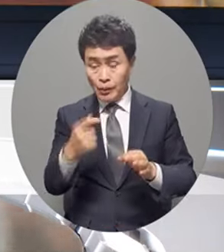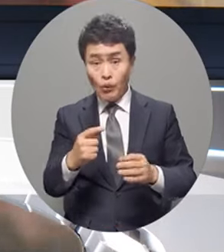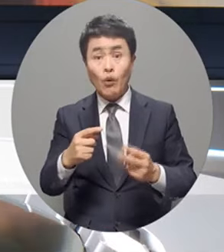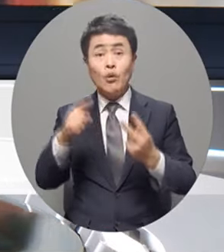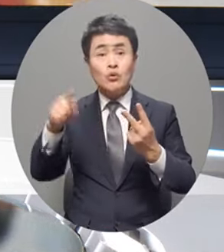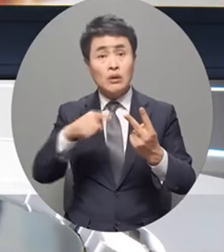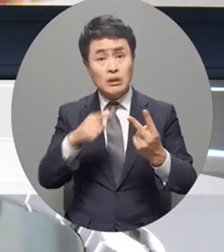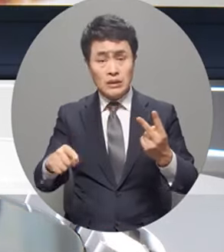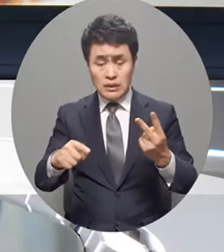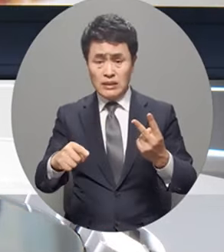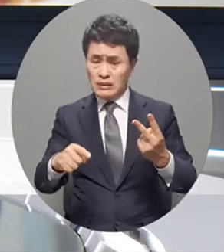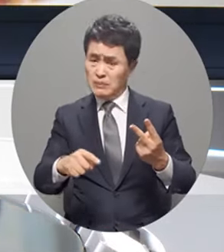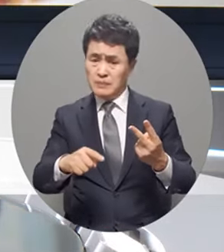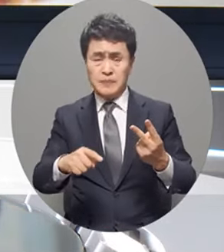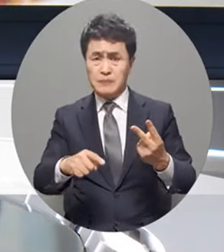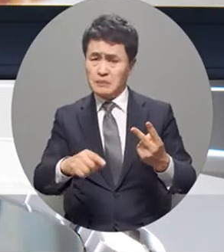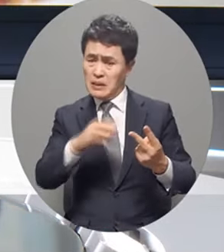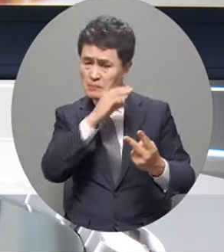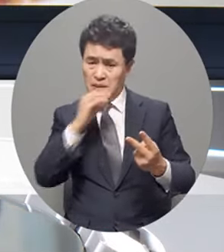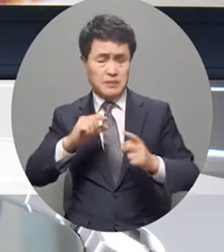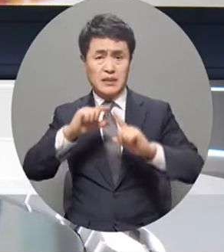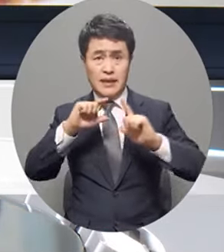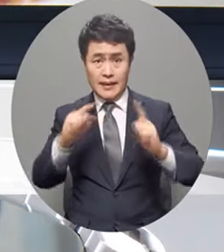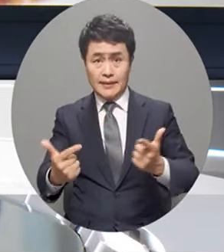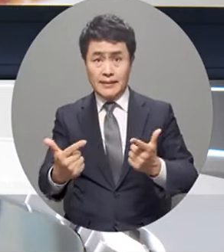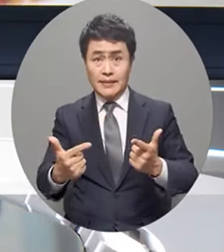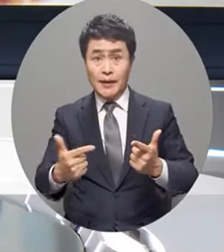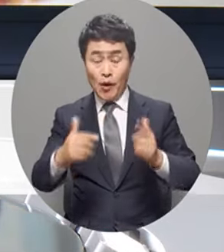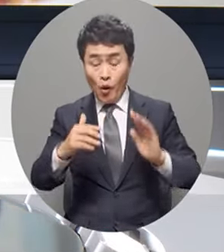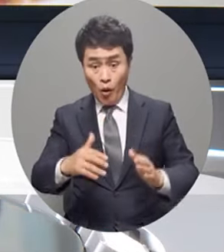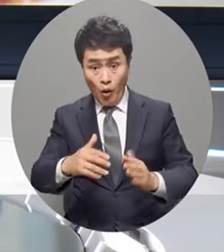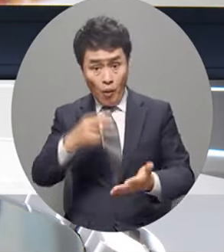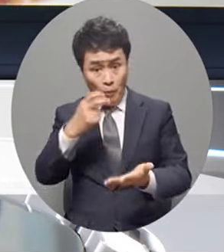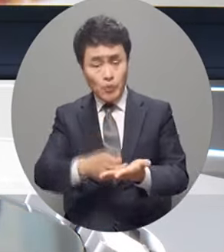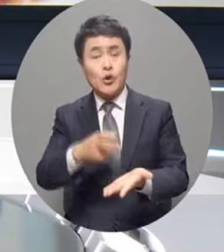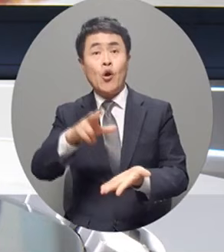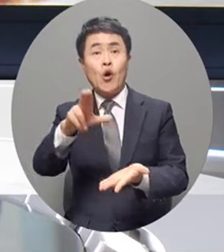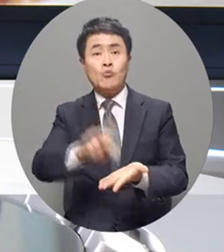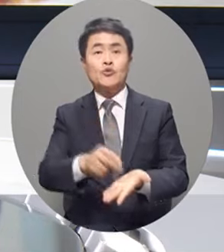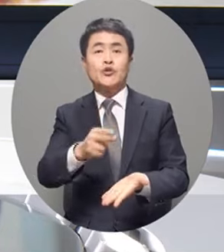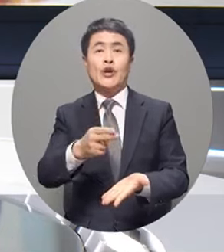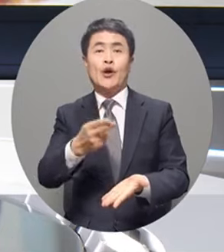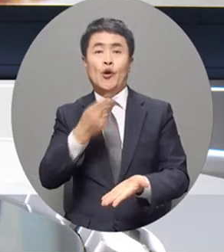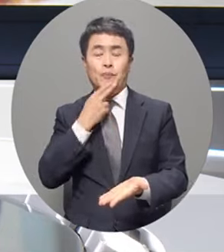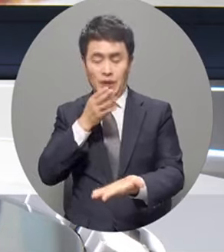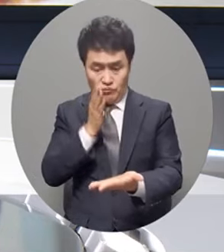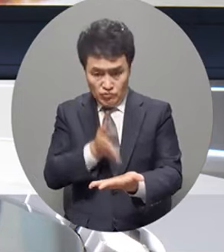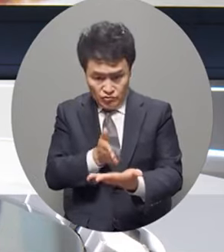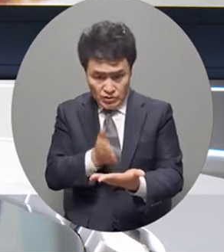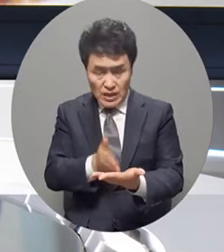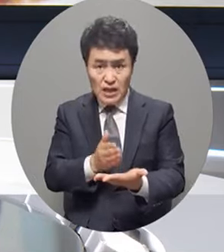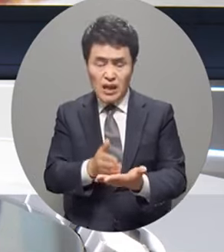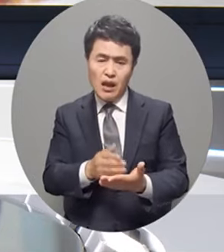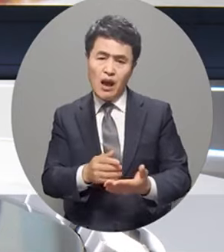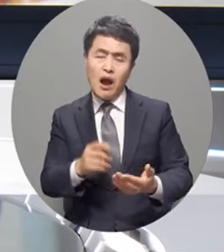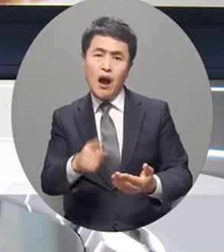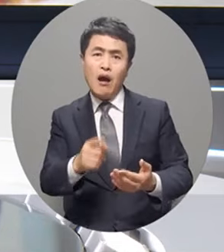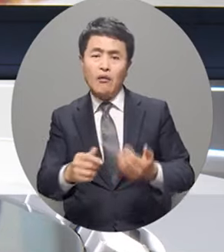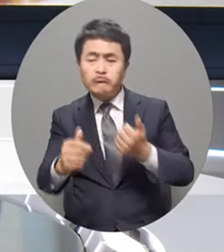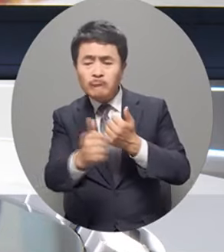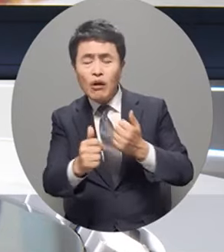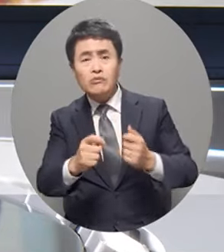체제가 바람직하게 바람직하지 않다면서도 법적으로 문제 없다는 주장을 굽히지 않아 의원들과 설전을